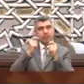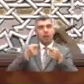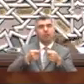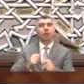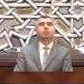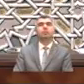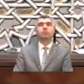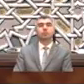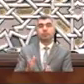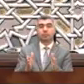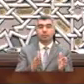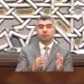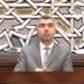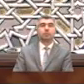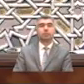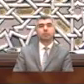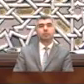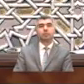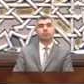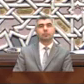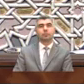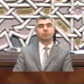هل من تعقيب سيد الوزير؟